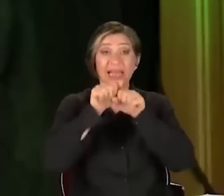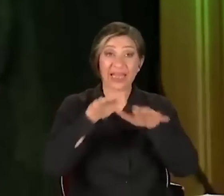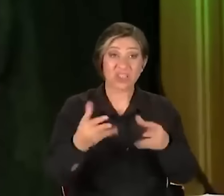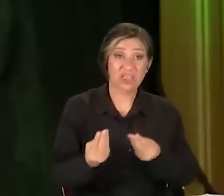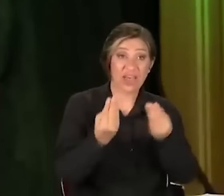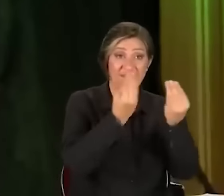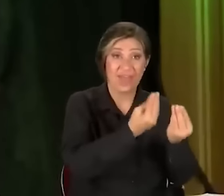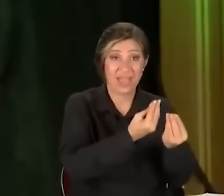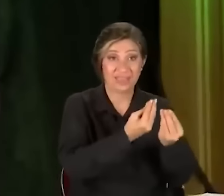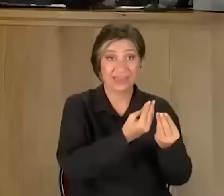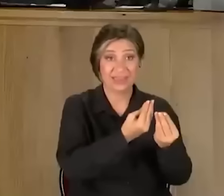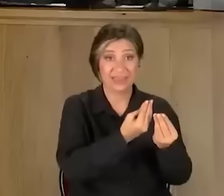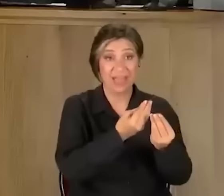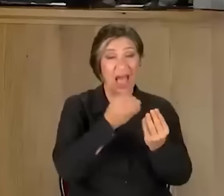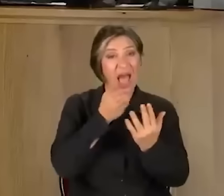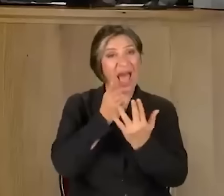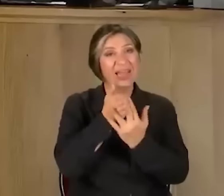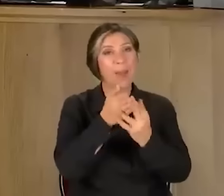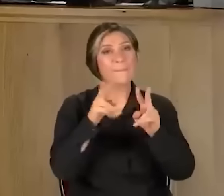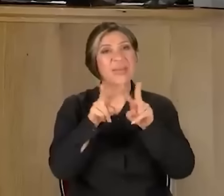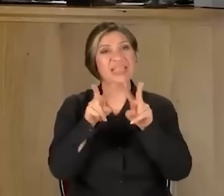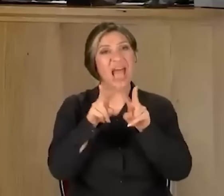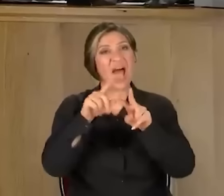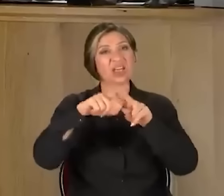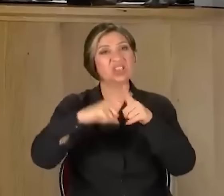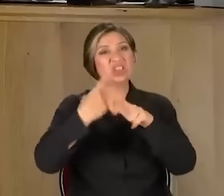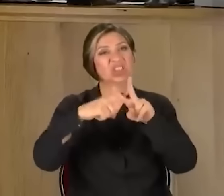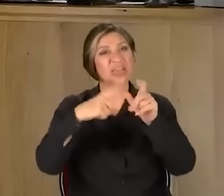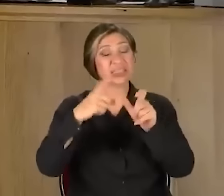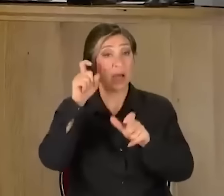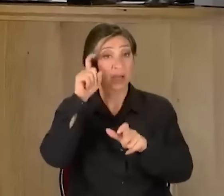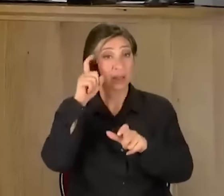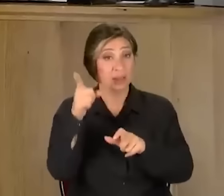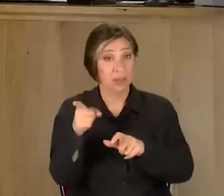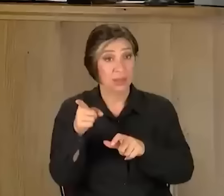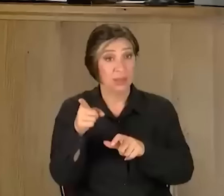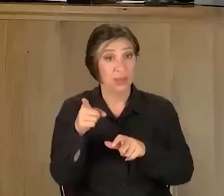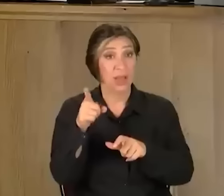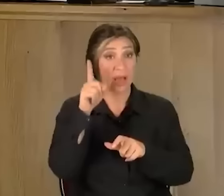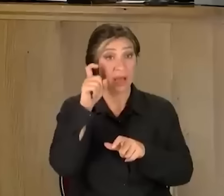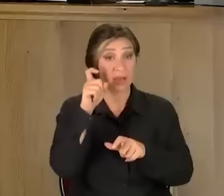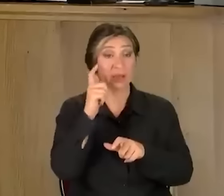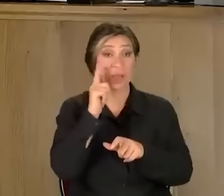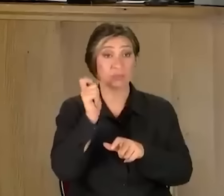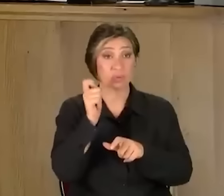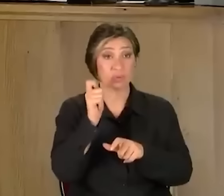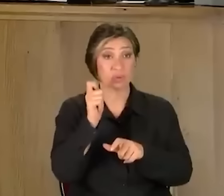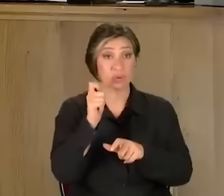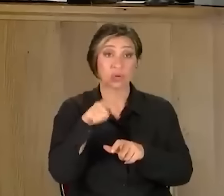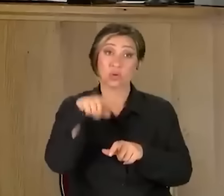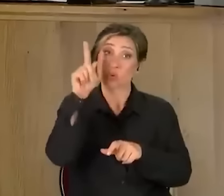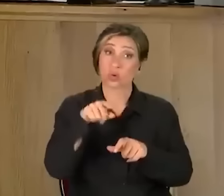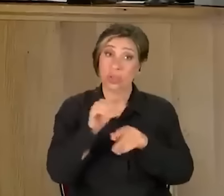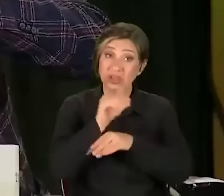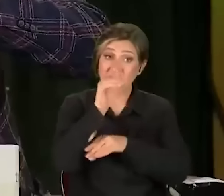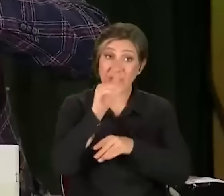yayıncıya ulaştıran aradaki medya ajansı akıllı, akıllı, namuslu, günü